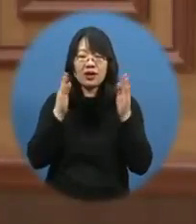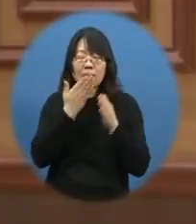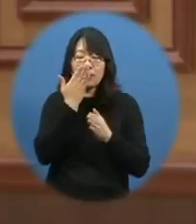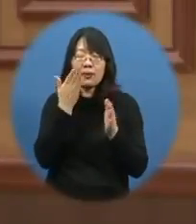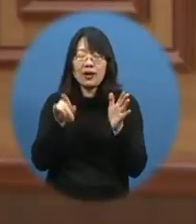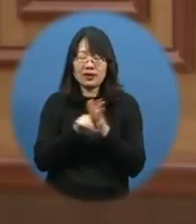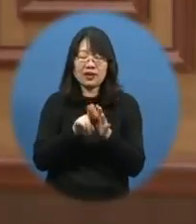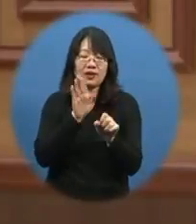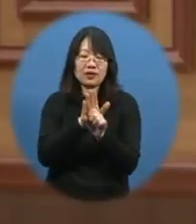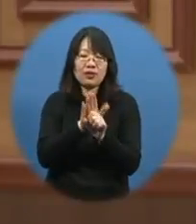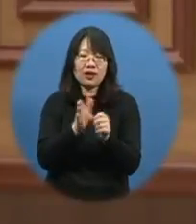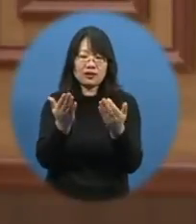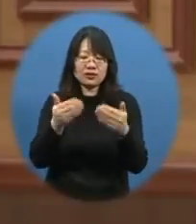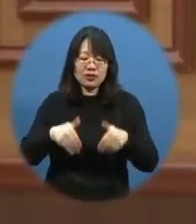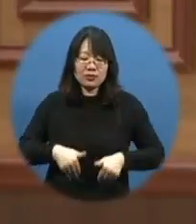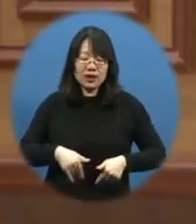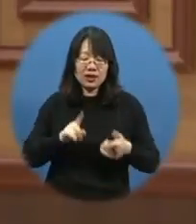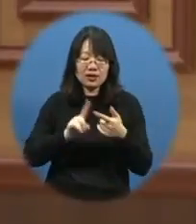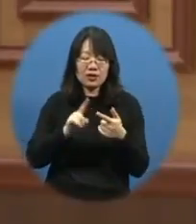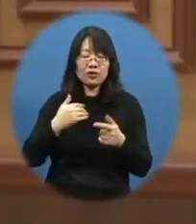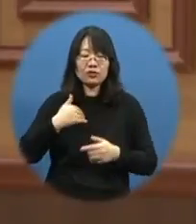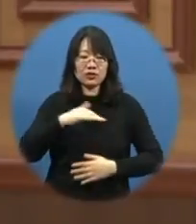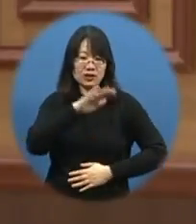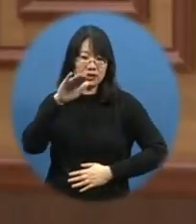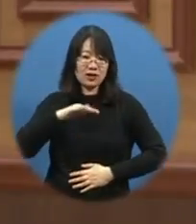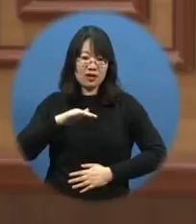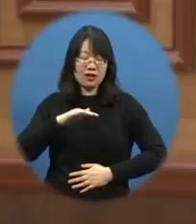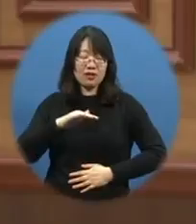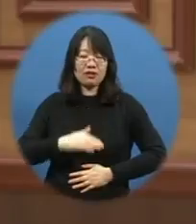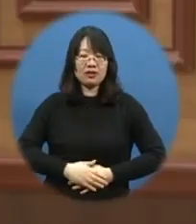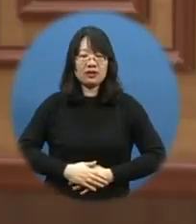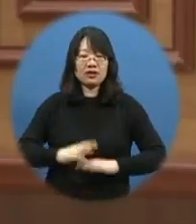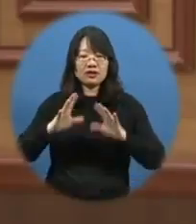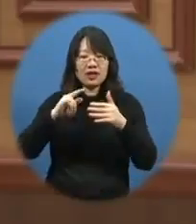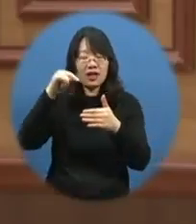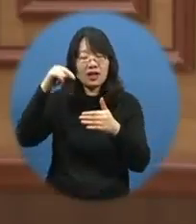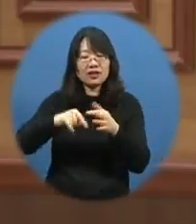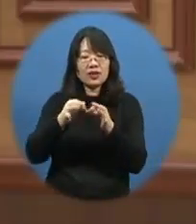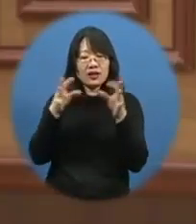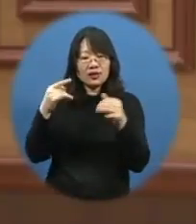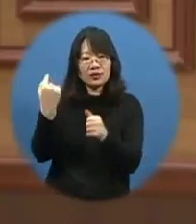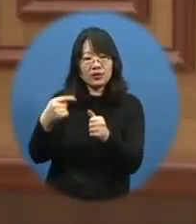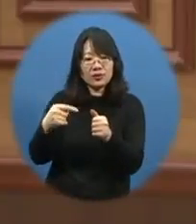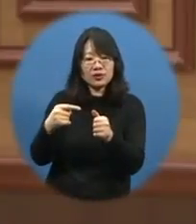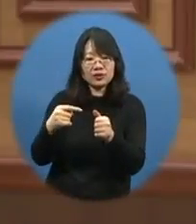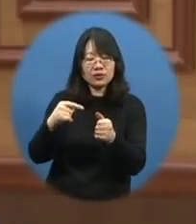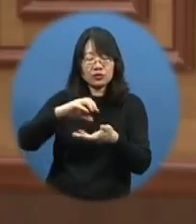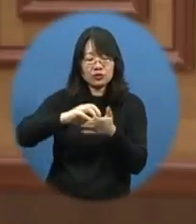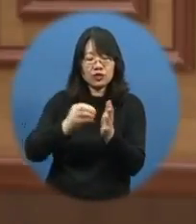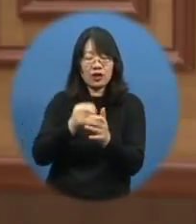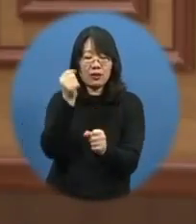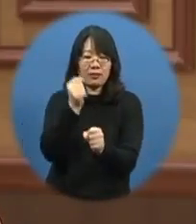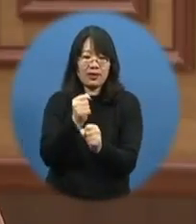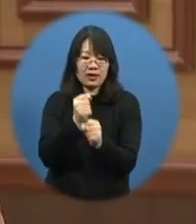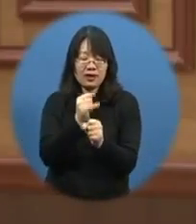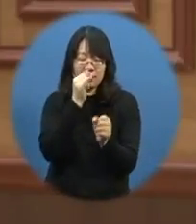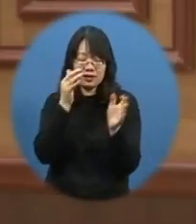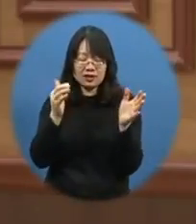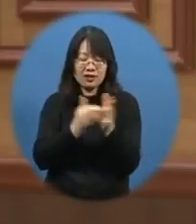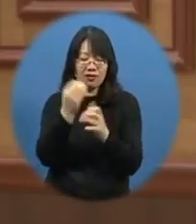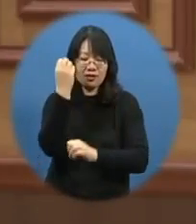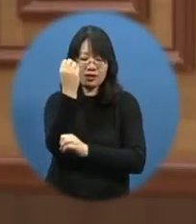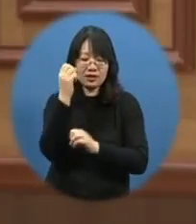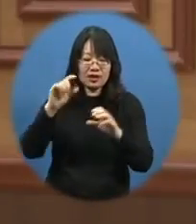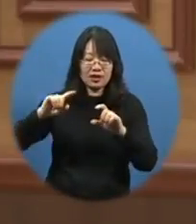있게끔 해줘야 되는 것이지 이것을 우리는 우리나라의 그동안의 교육은 규격을 만들었어요. 네, 네. 이